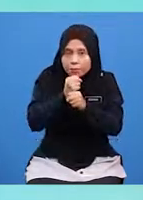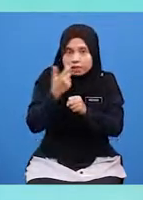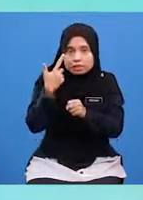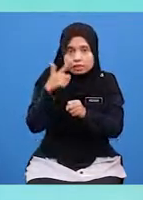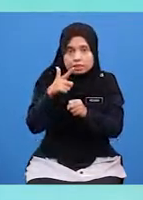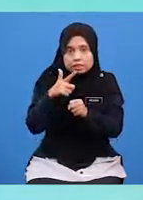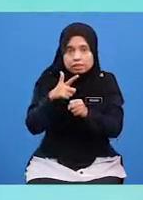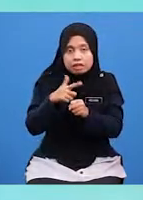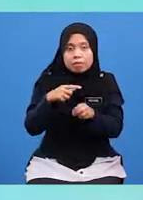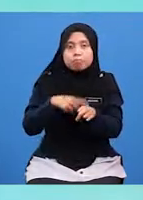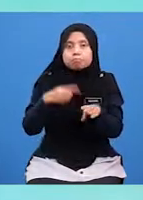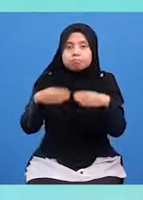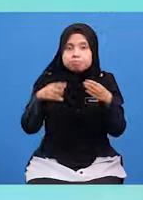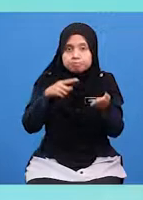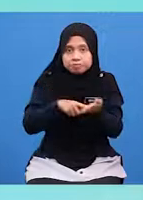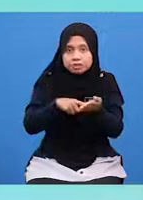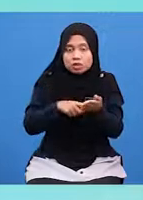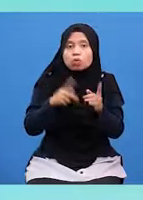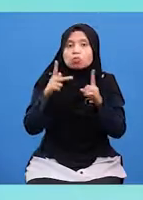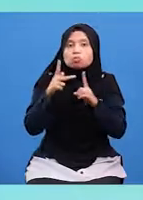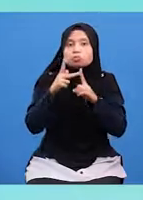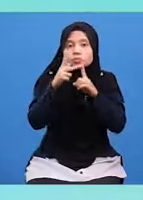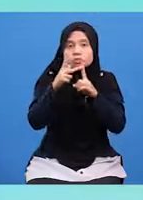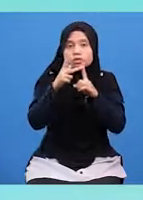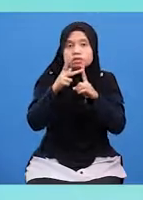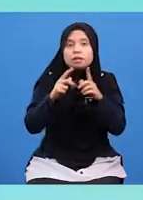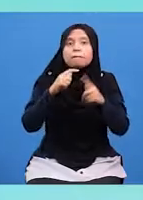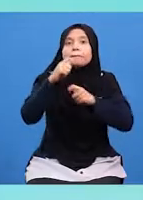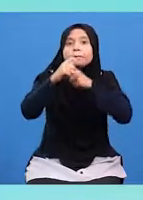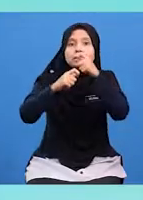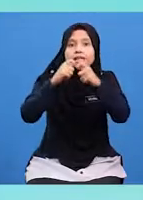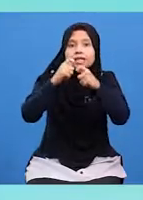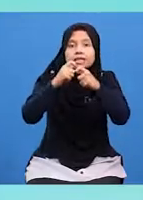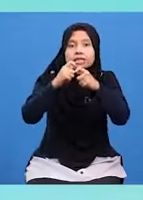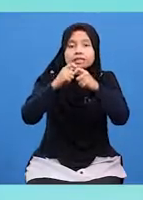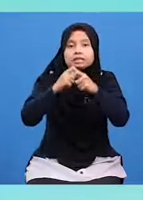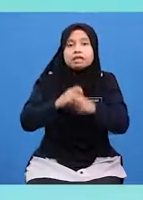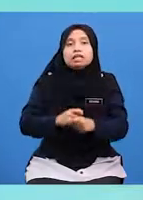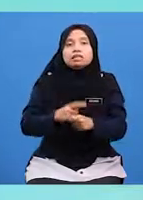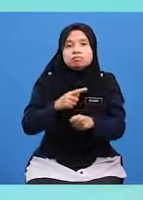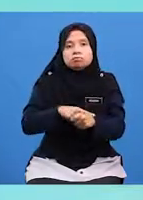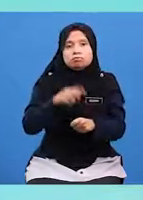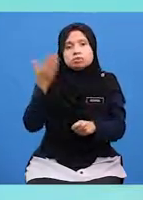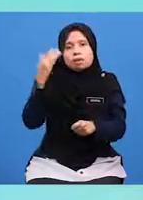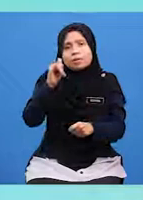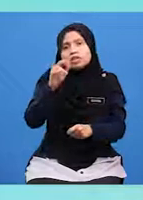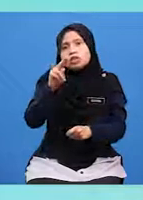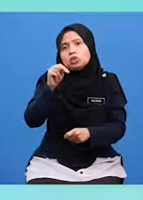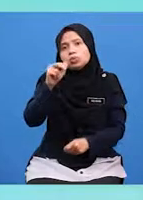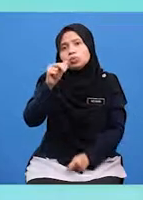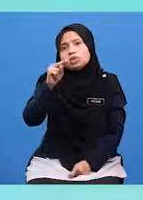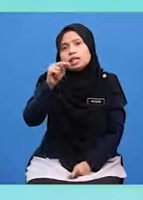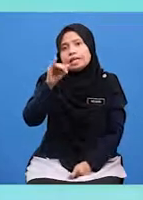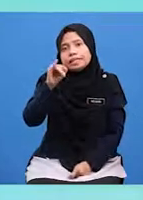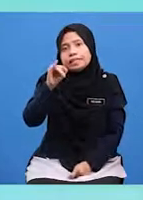dilihat dalam bidang geografi, khususnya dalam peningkatan ilmu ini sejak zaman Yunani yang